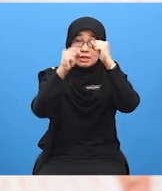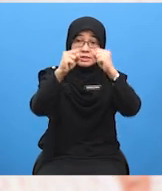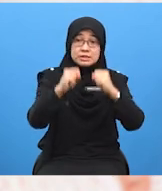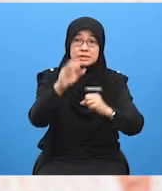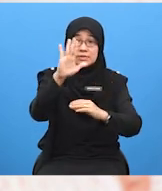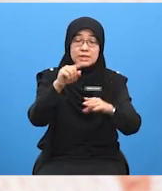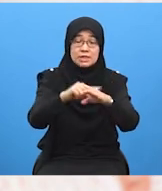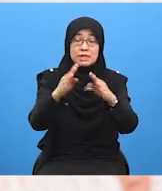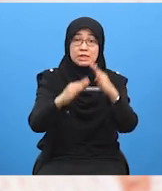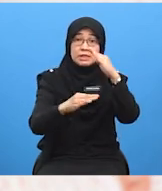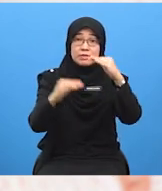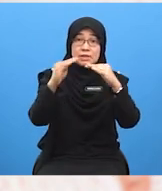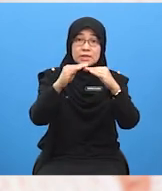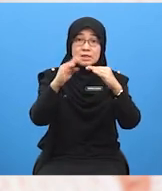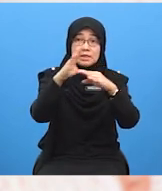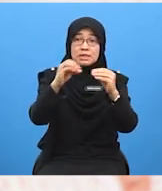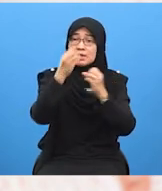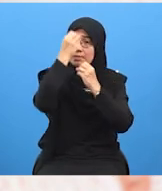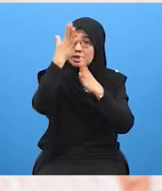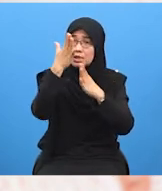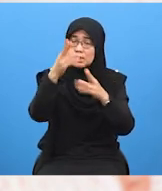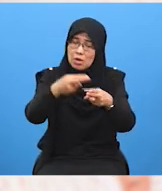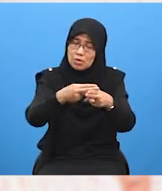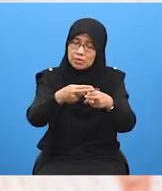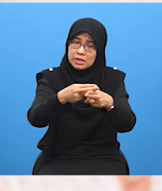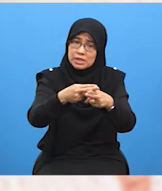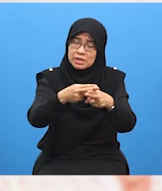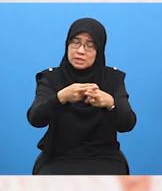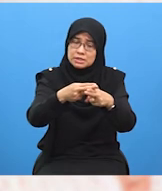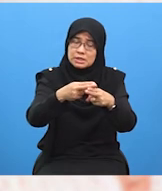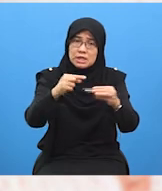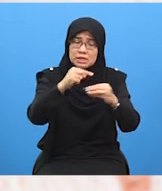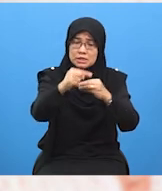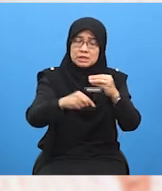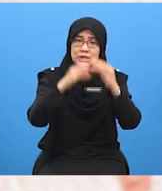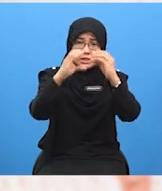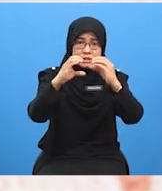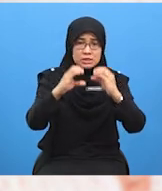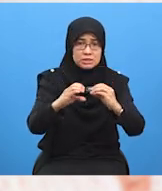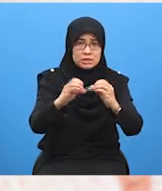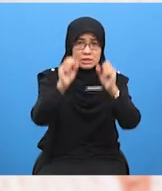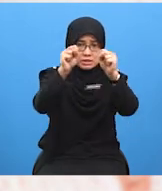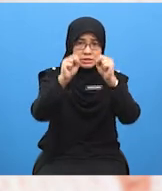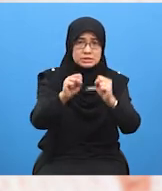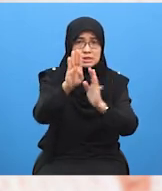dan menerangkan secara ringkas tentang cara sistem beroperasi.